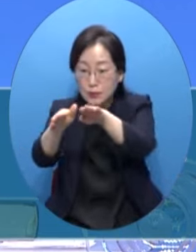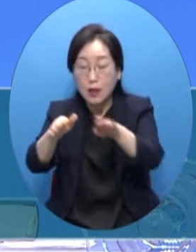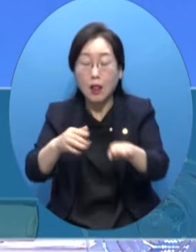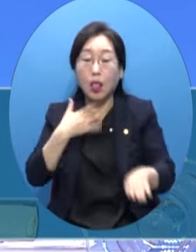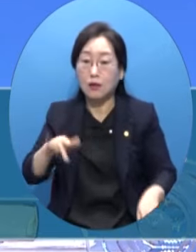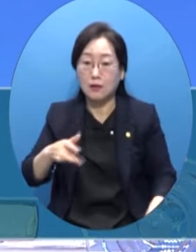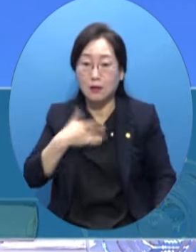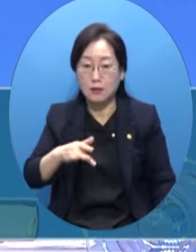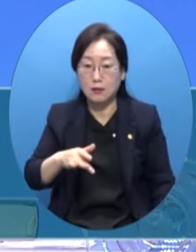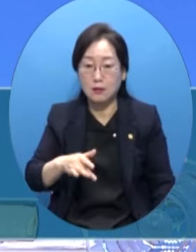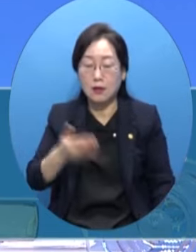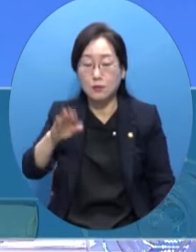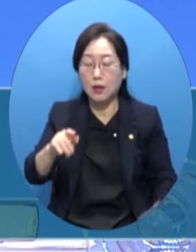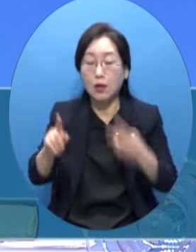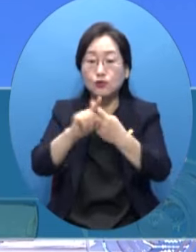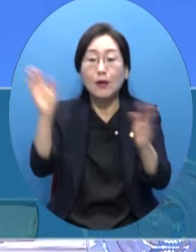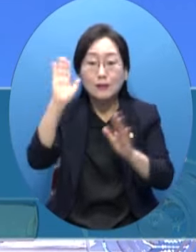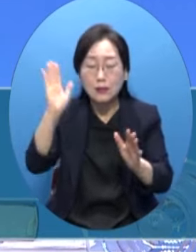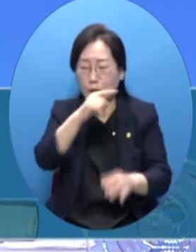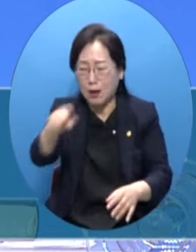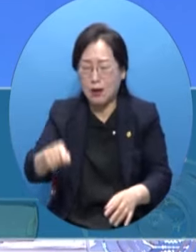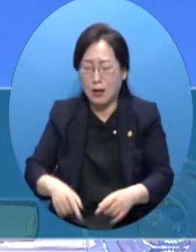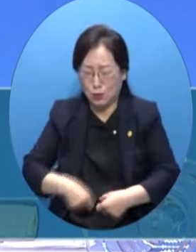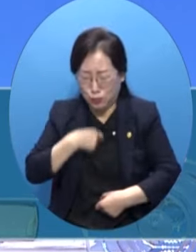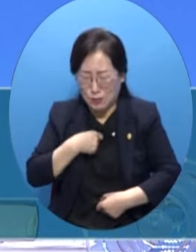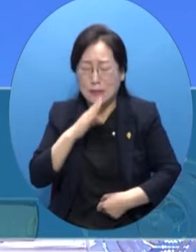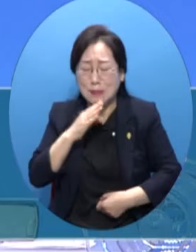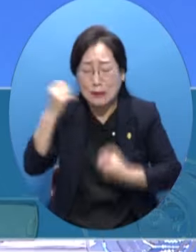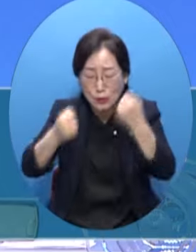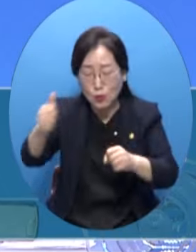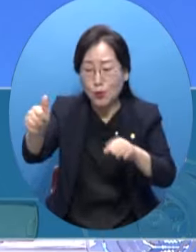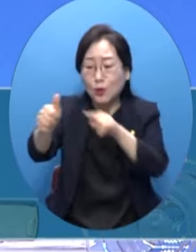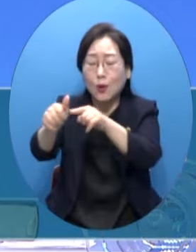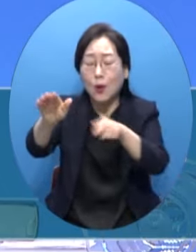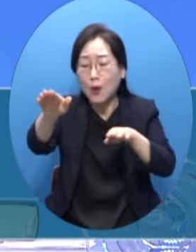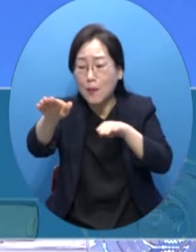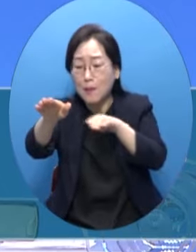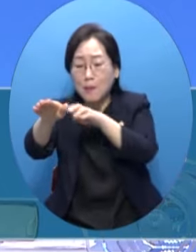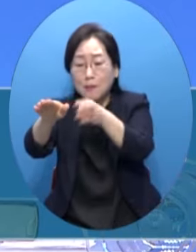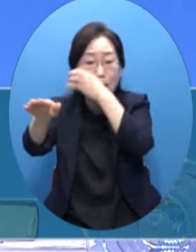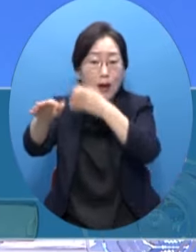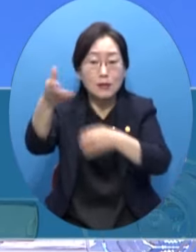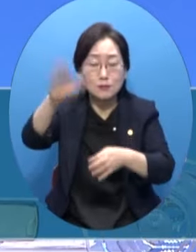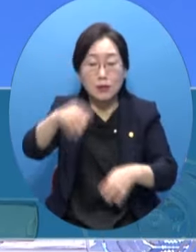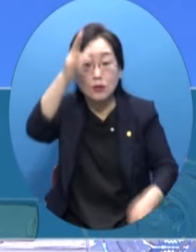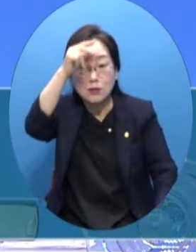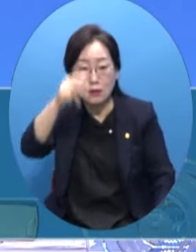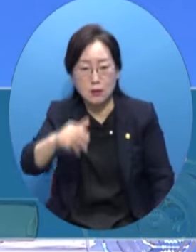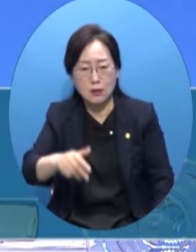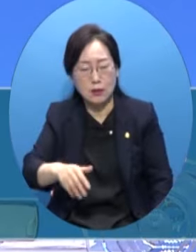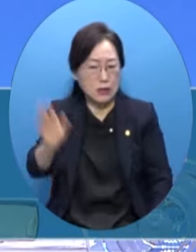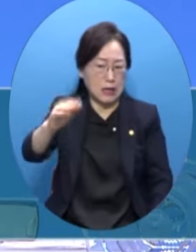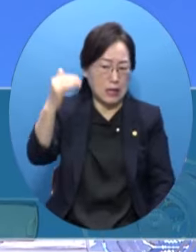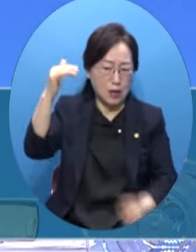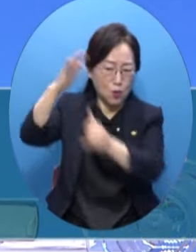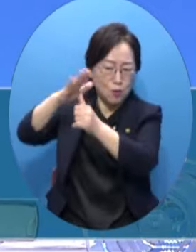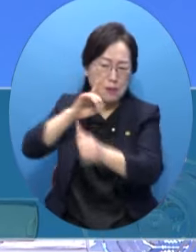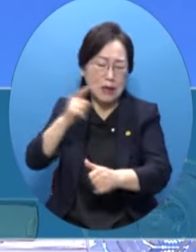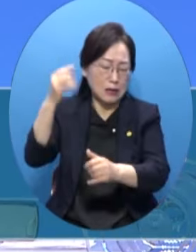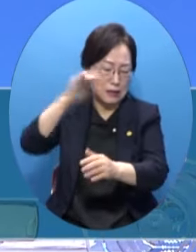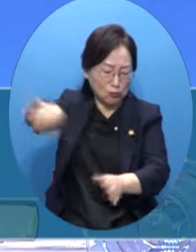얘기해도 또 중학생들이 와서 우리들이 자전거로 들이받았다고 얘기를 해도 경찰서에서는 옳은 말을 듣지 애들 말을 듣지